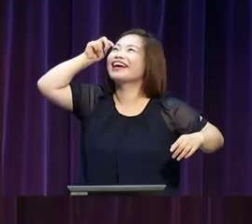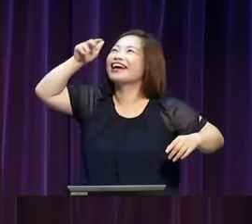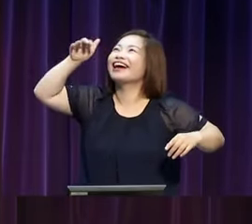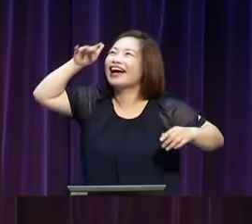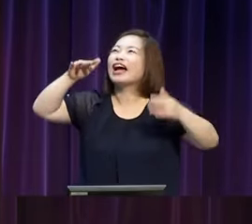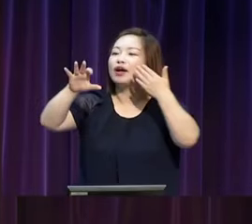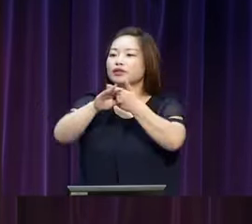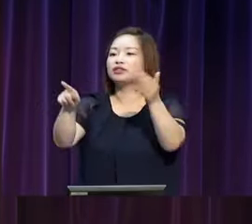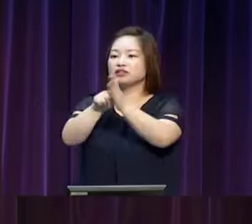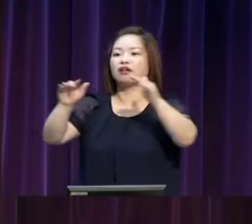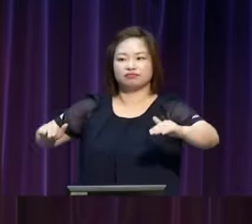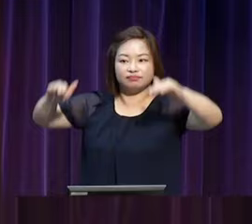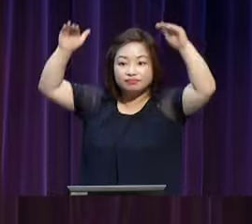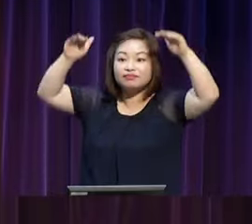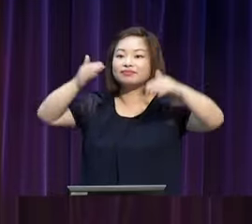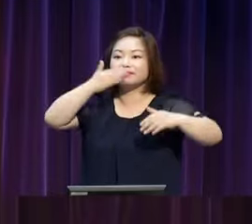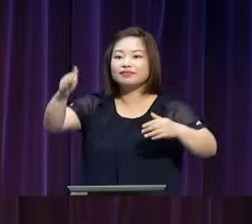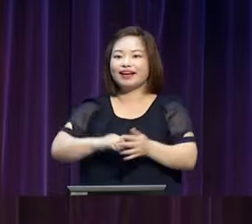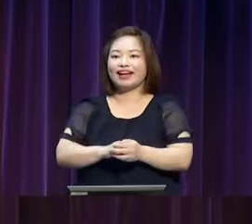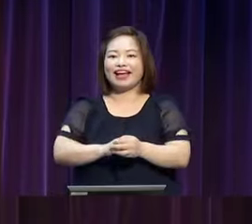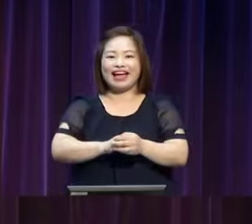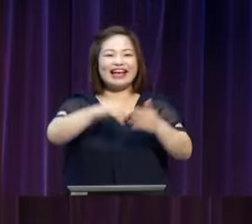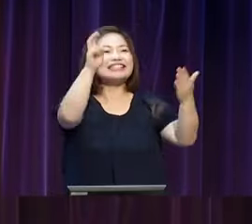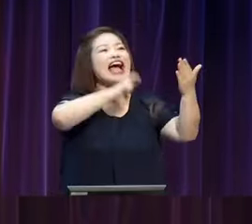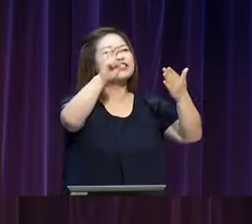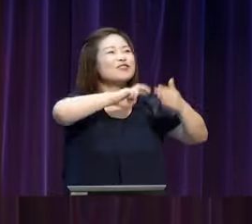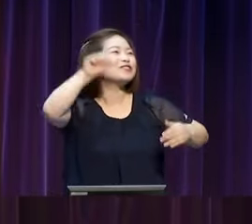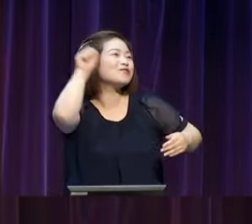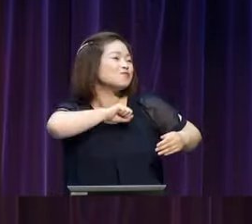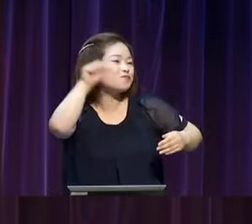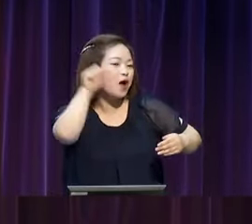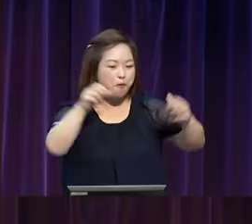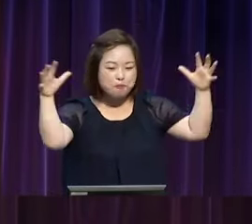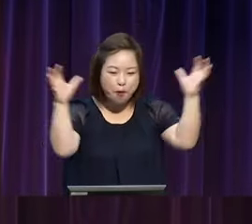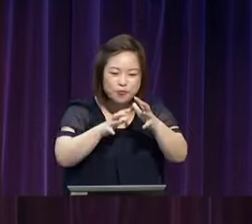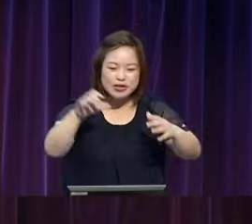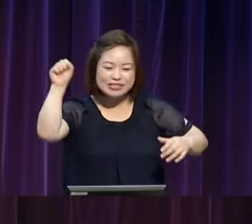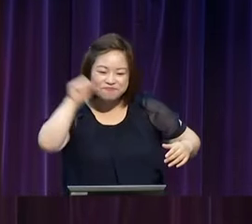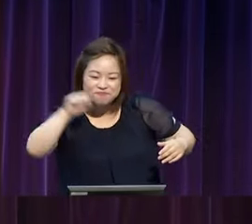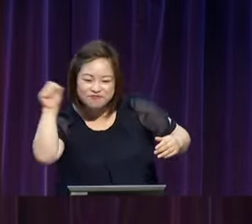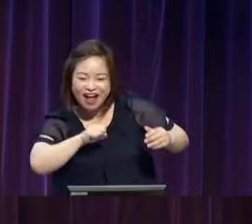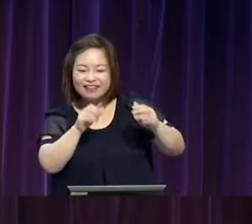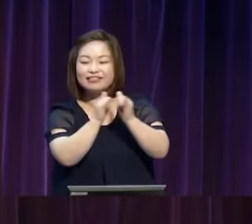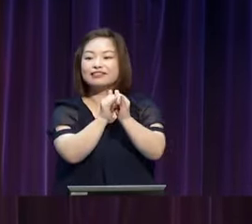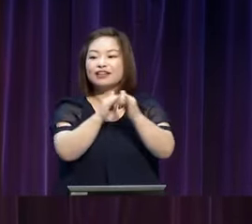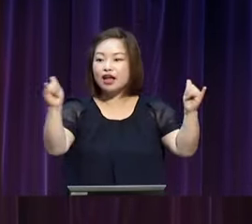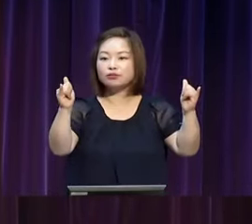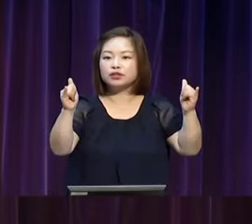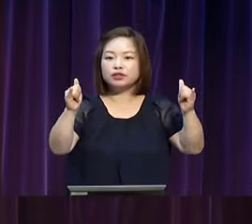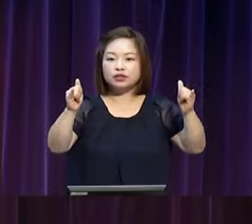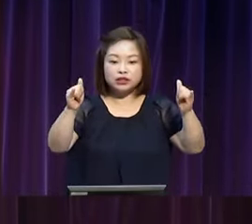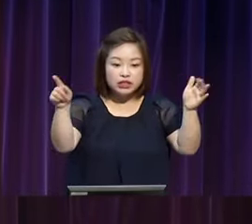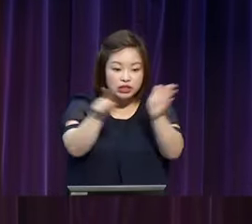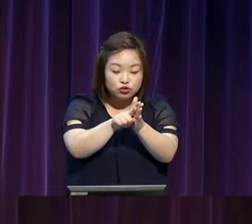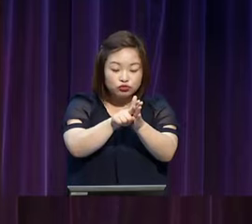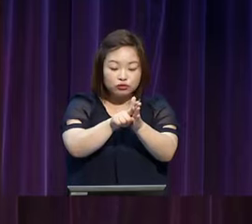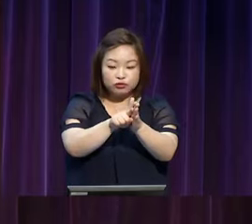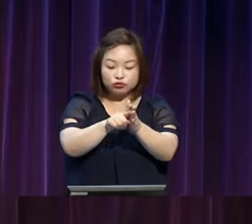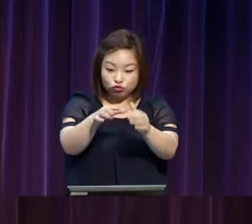달라져요. 예. 찬송을 좋아하고 모이기를 좋아하고 이런 사람들은요, 짧은 시간